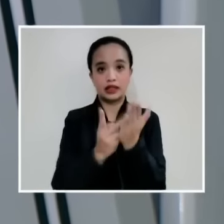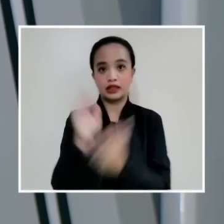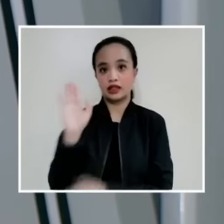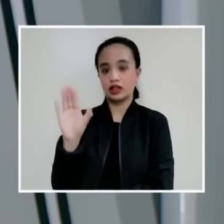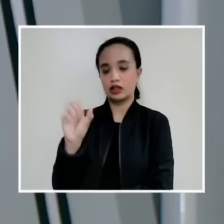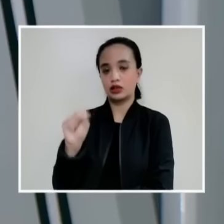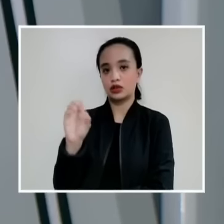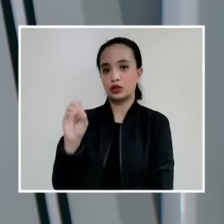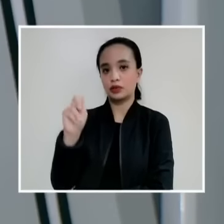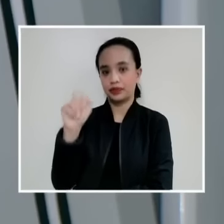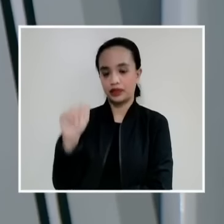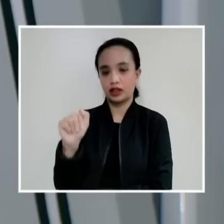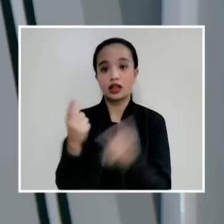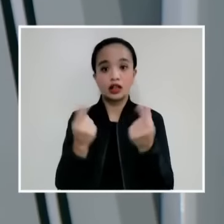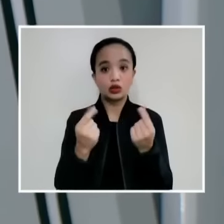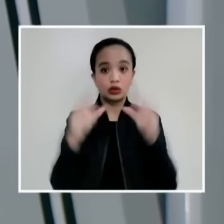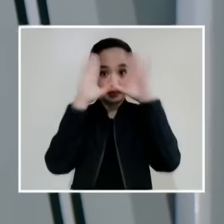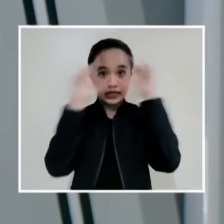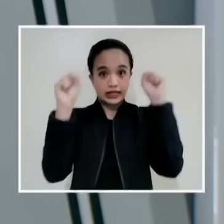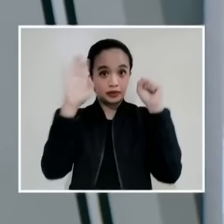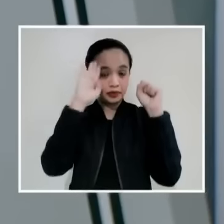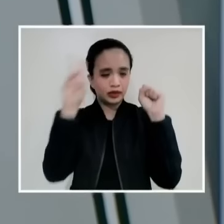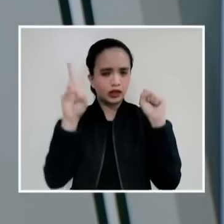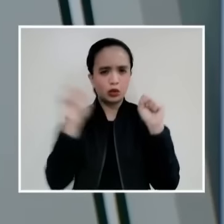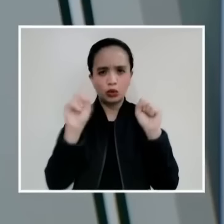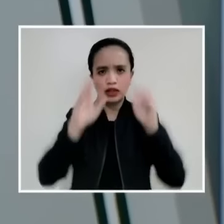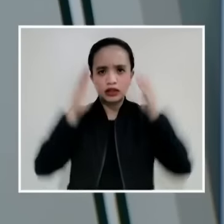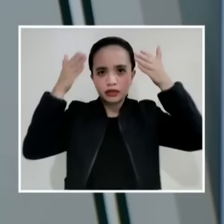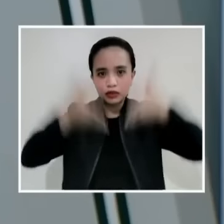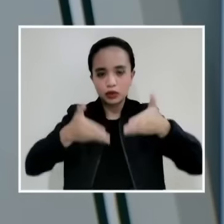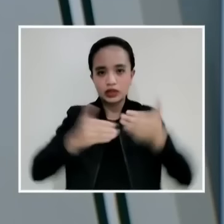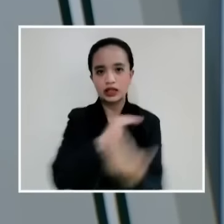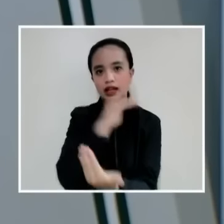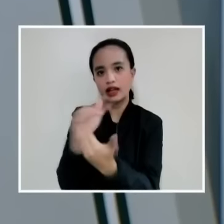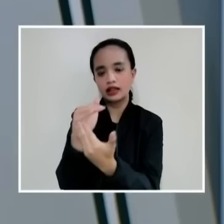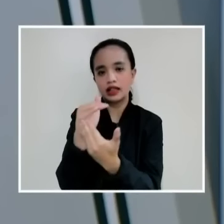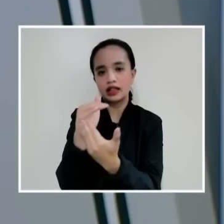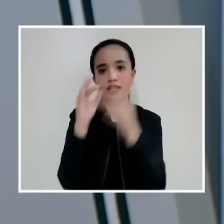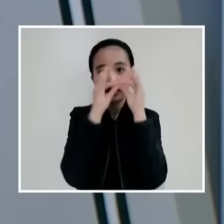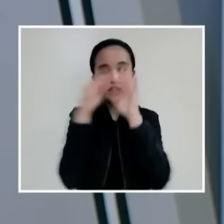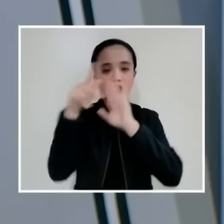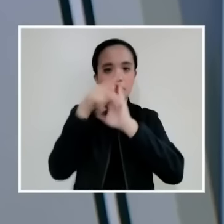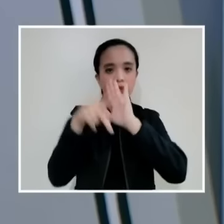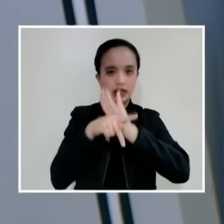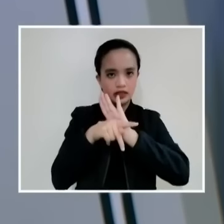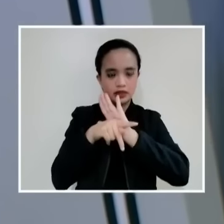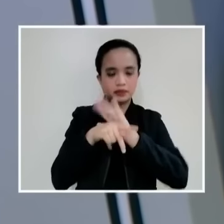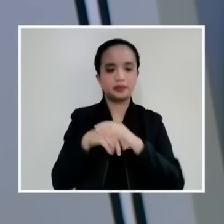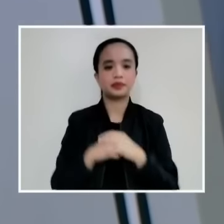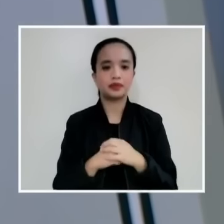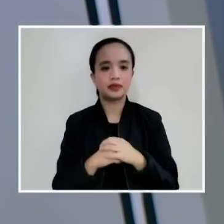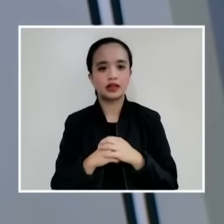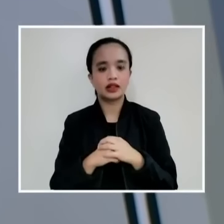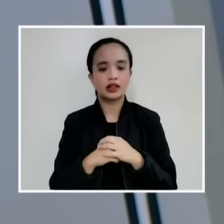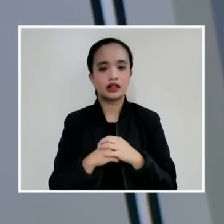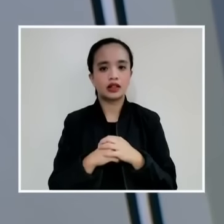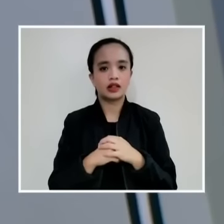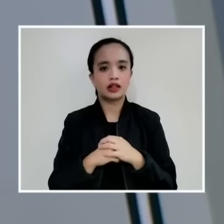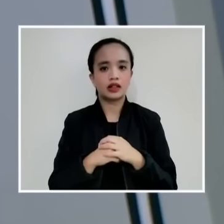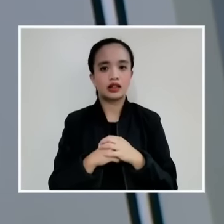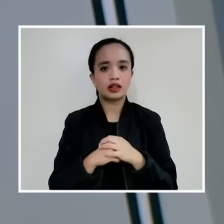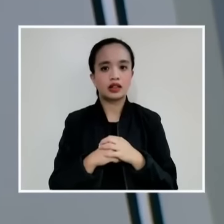po si Pangulong Ferdinand Marcos Jr. sa anti-drugs policy ng kanyang administrasyon. Pagbibigay po ng